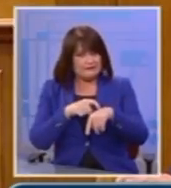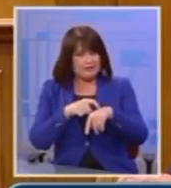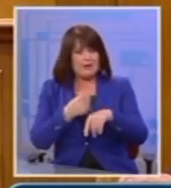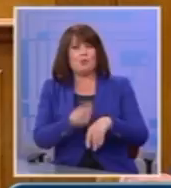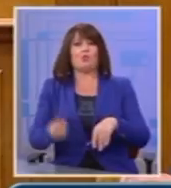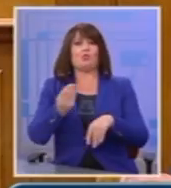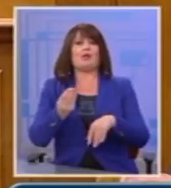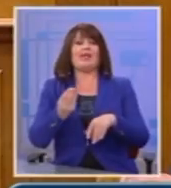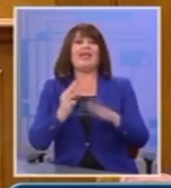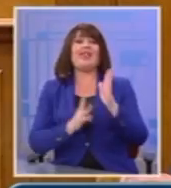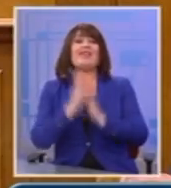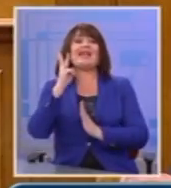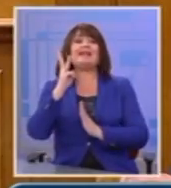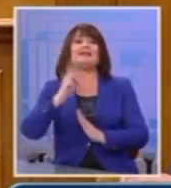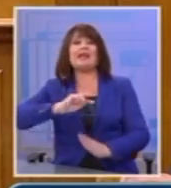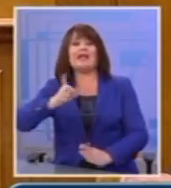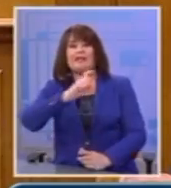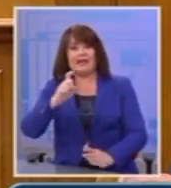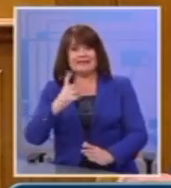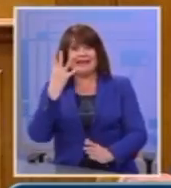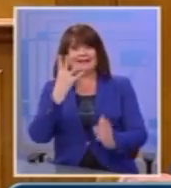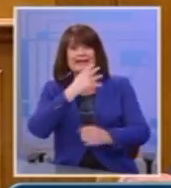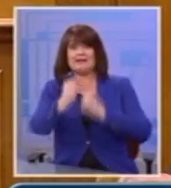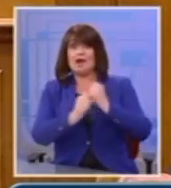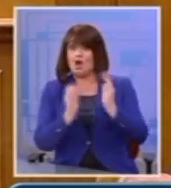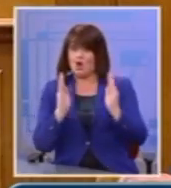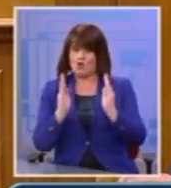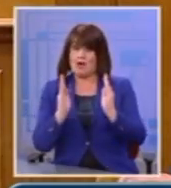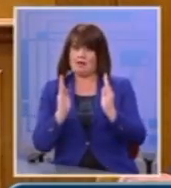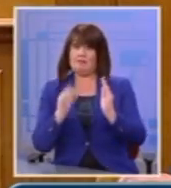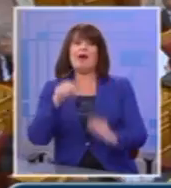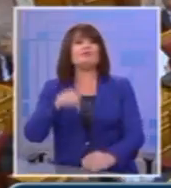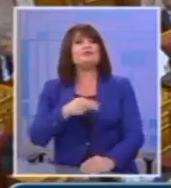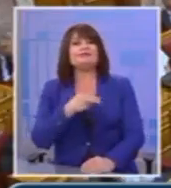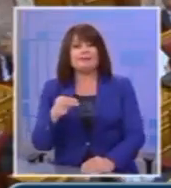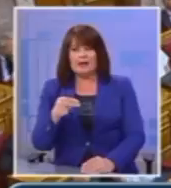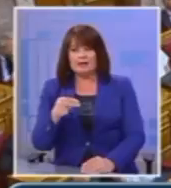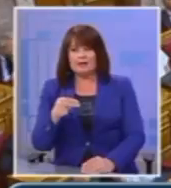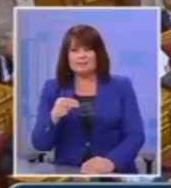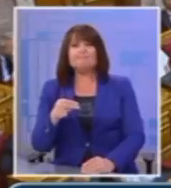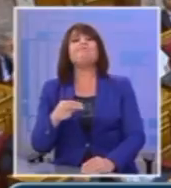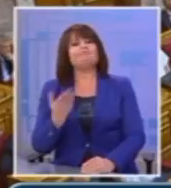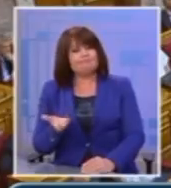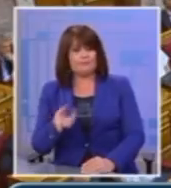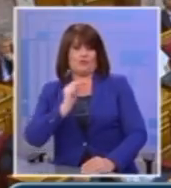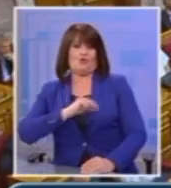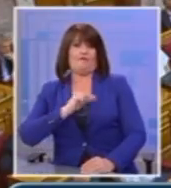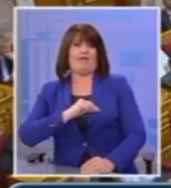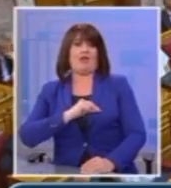ανέρχεται σε περίπου 13 δις για την ίδια τετραετία. Αυτό είναι το δημοσιονομικό